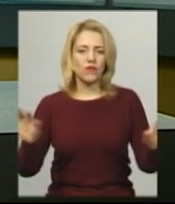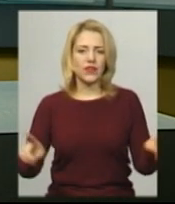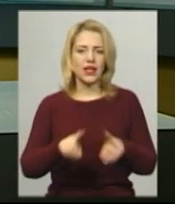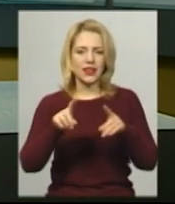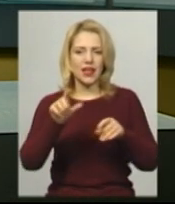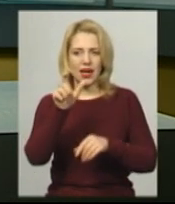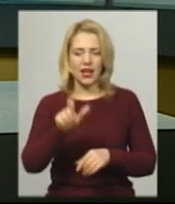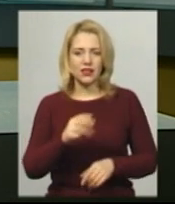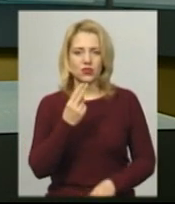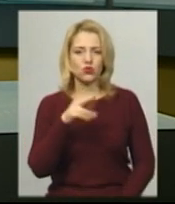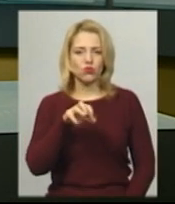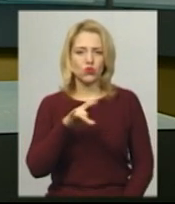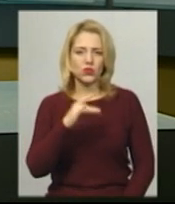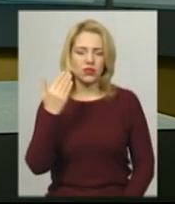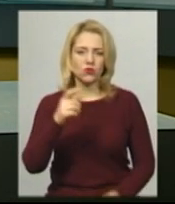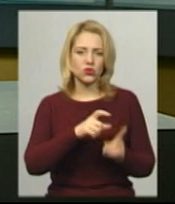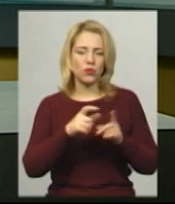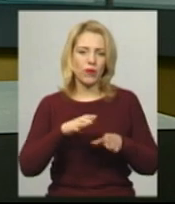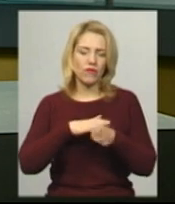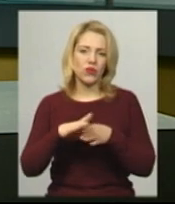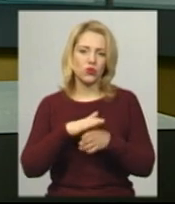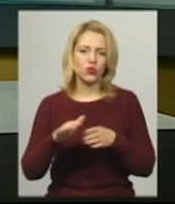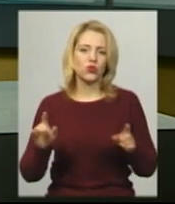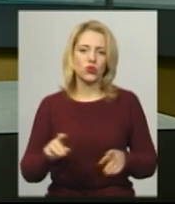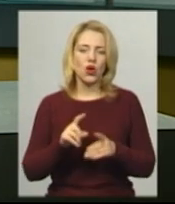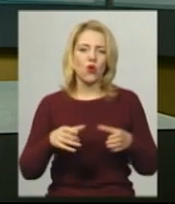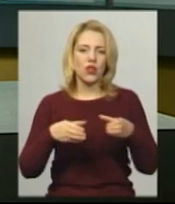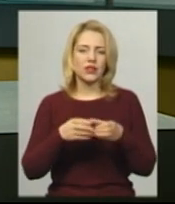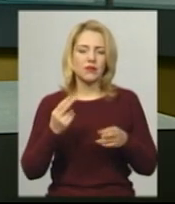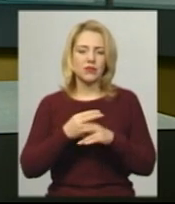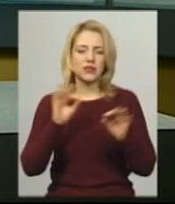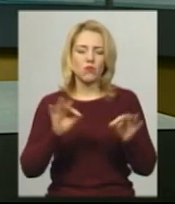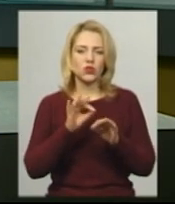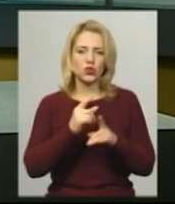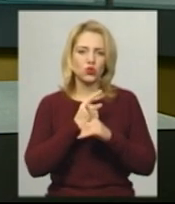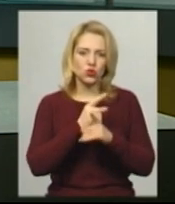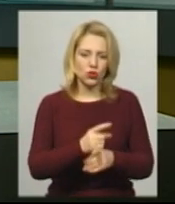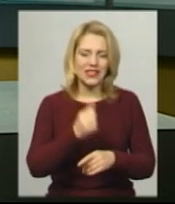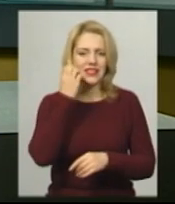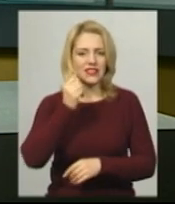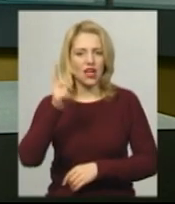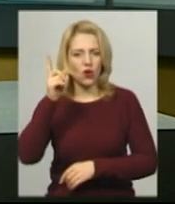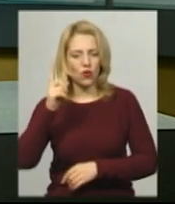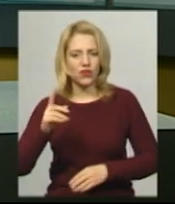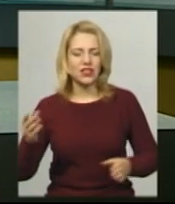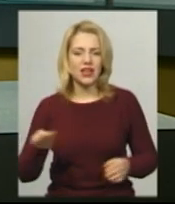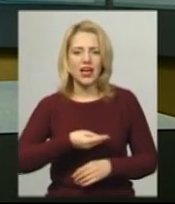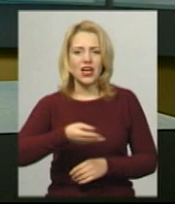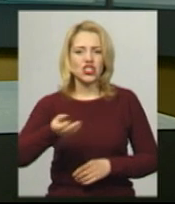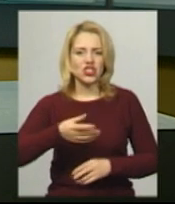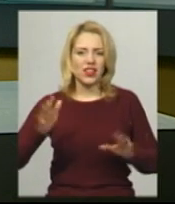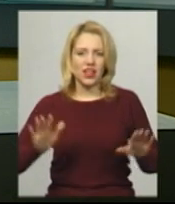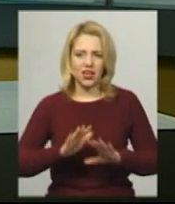Ігор Цмур. За його словами, колектив виконає без музичного супроводу як старовинні колядки та щедрівки, так і сучасні.